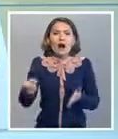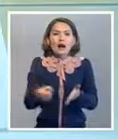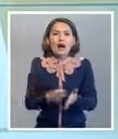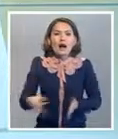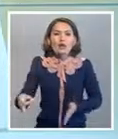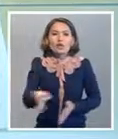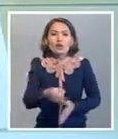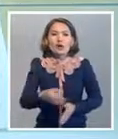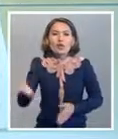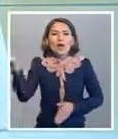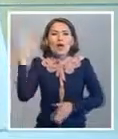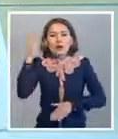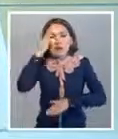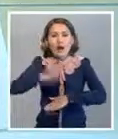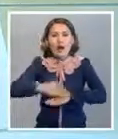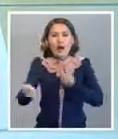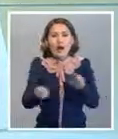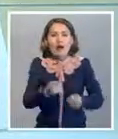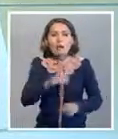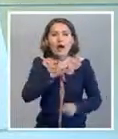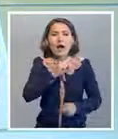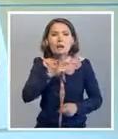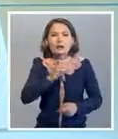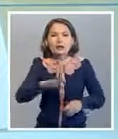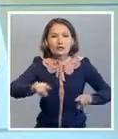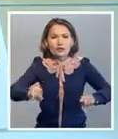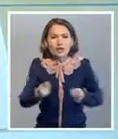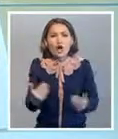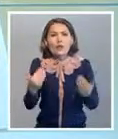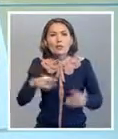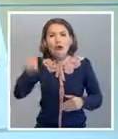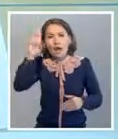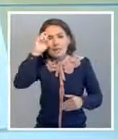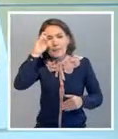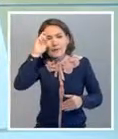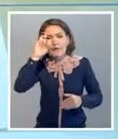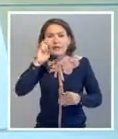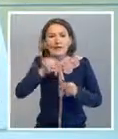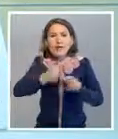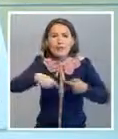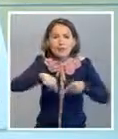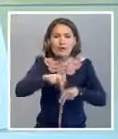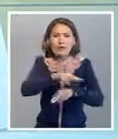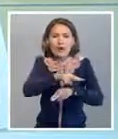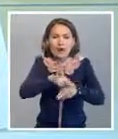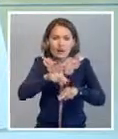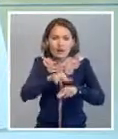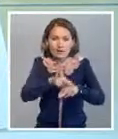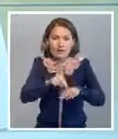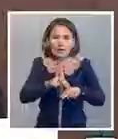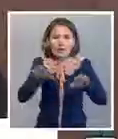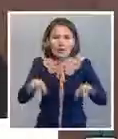Қарағанды облысының бұрынғы әкімі Бауыржан Әбдішев ұсталды. Бұл ақпаратты бүгін мемлекеттік қызмет істері және сыбайлас жемқорлыққа қарсы іс-қимыл агенттігінің